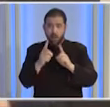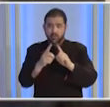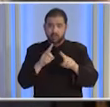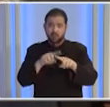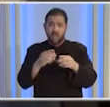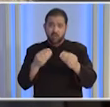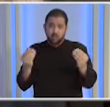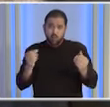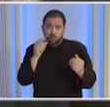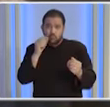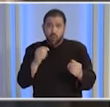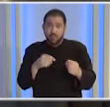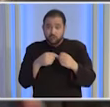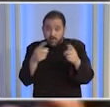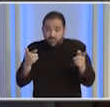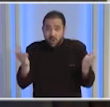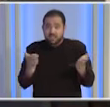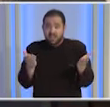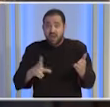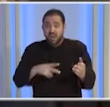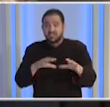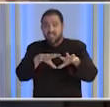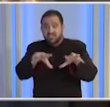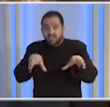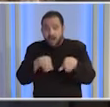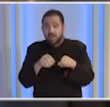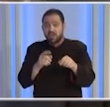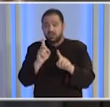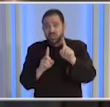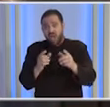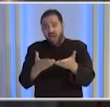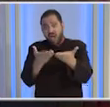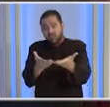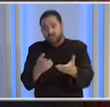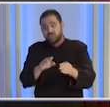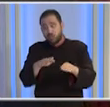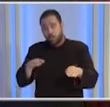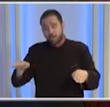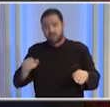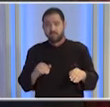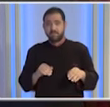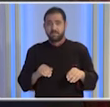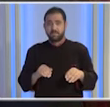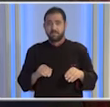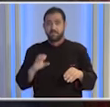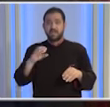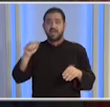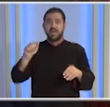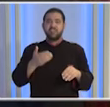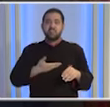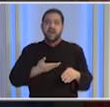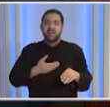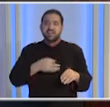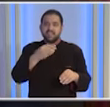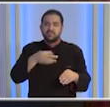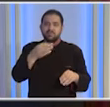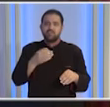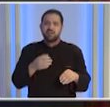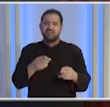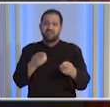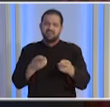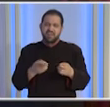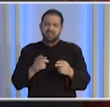care sunteți familii și așa, mai de știți lucrul ăsta dacă aveți copii și așa. Că, zice, părinte, zice, venim